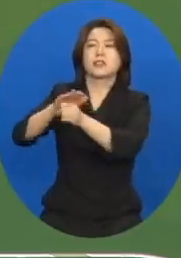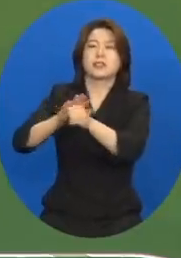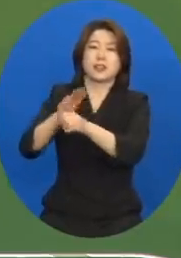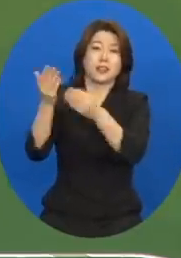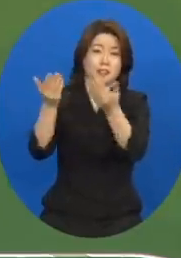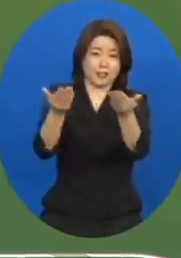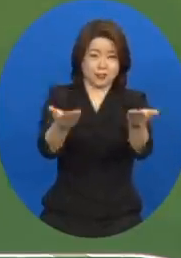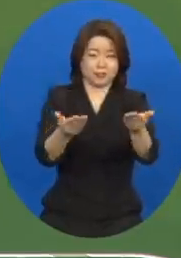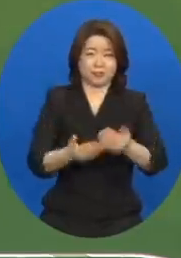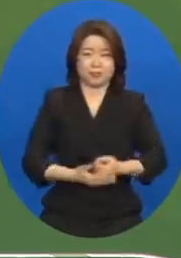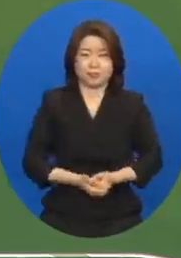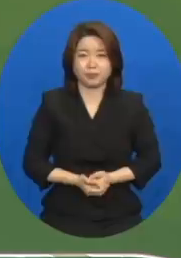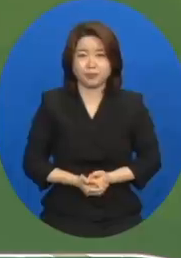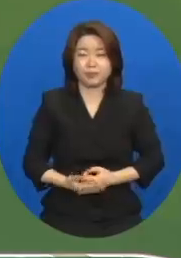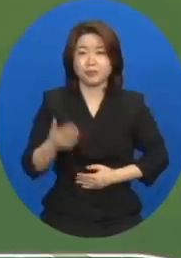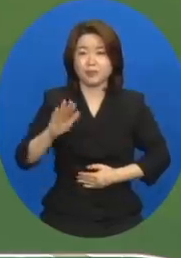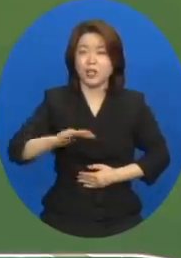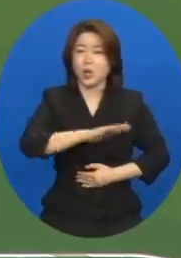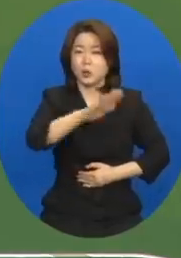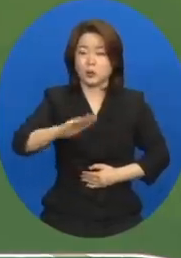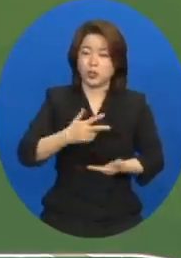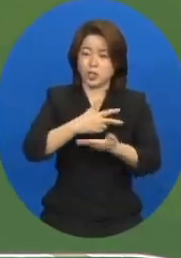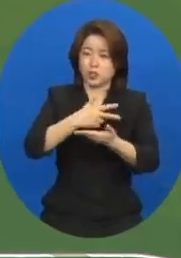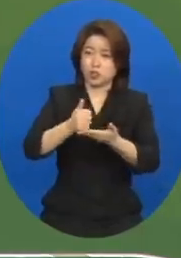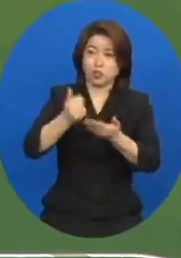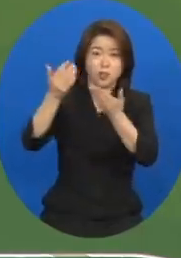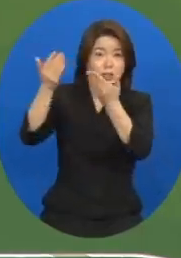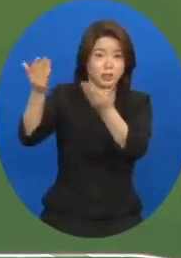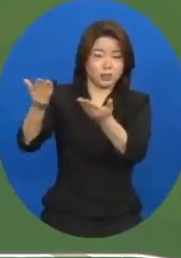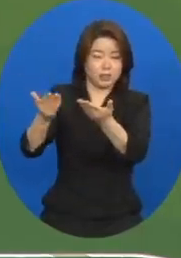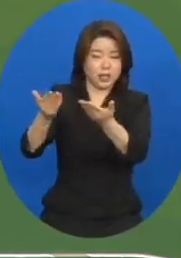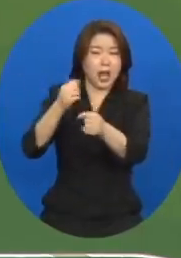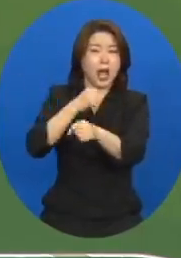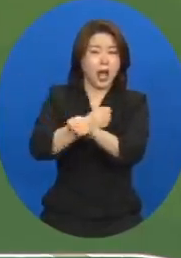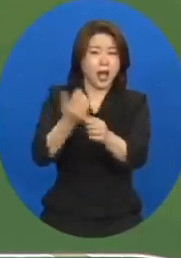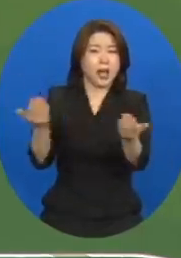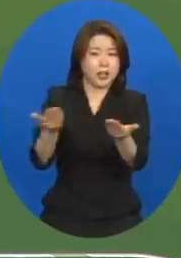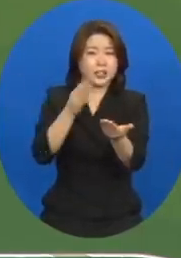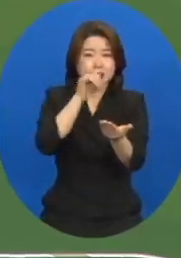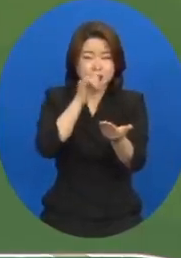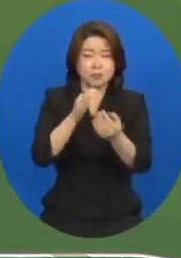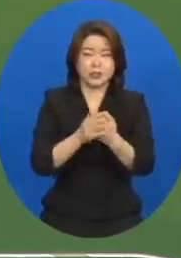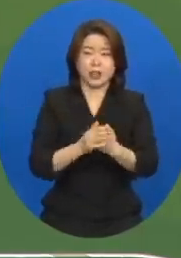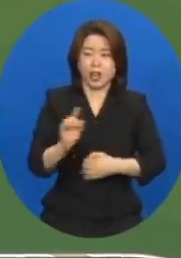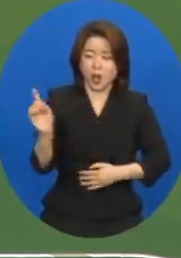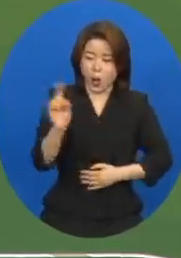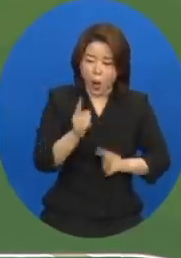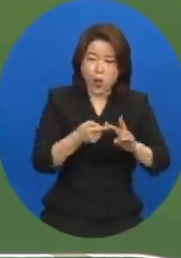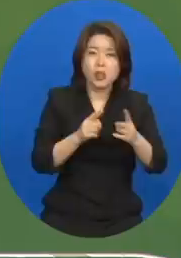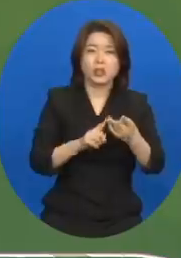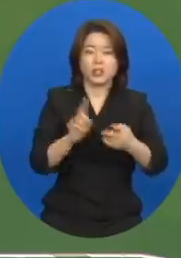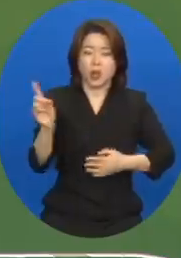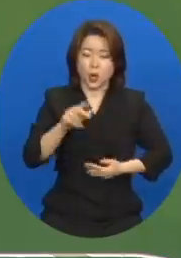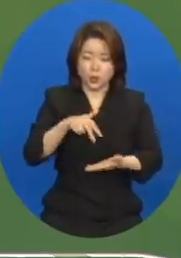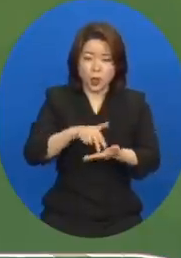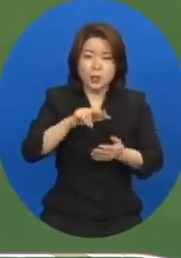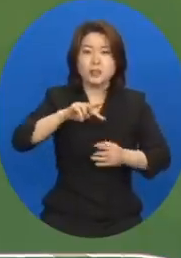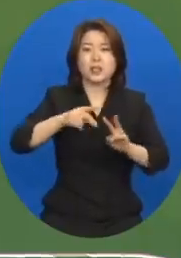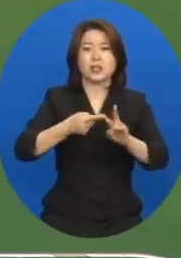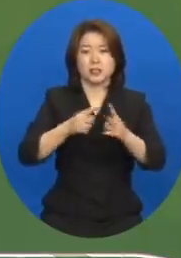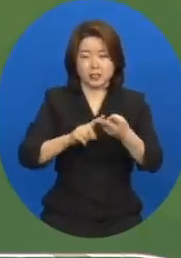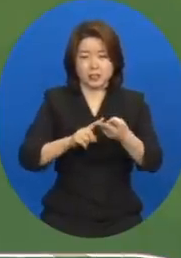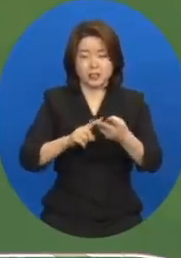그러나 우리가 또 주님께 할 일이 있습니다. 우선 어떻든지 어떤 형편이든지